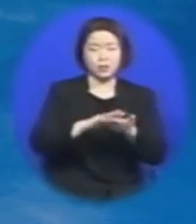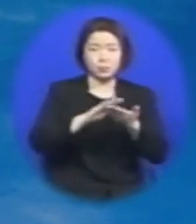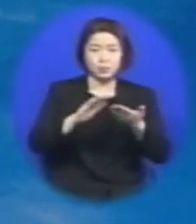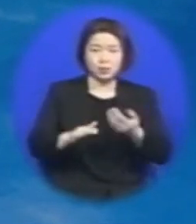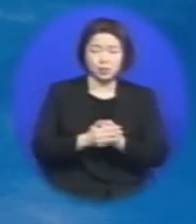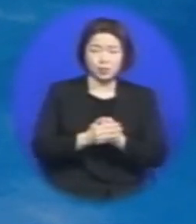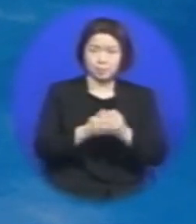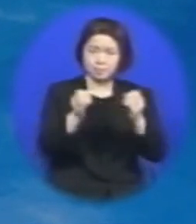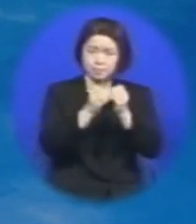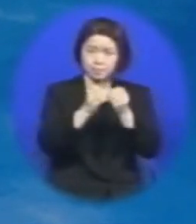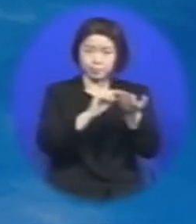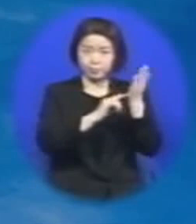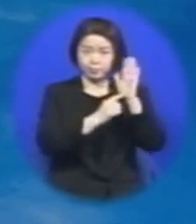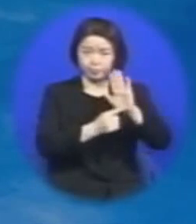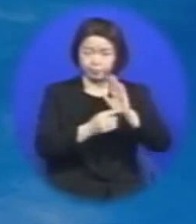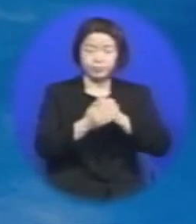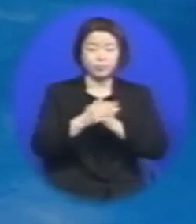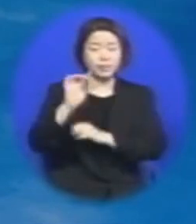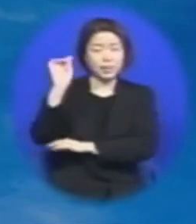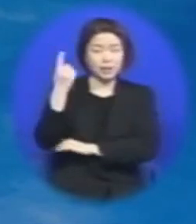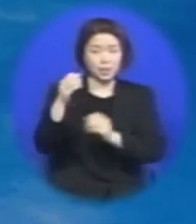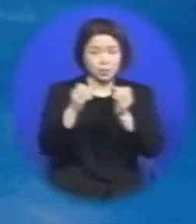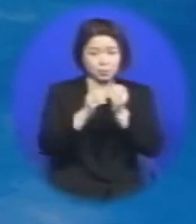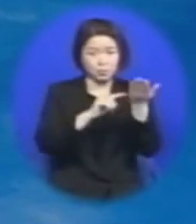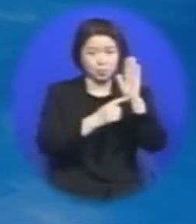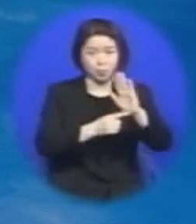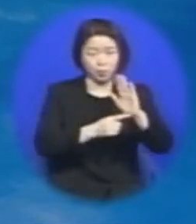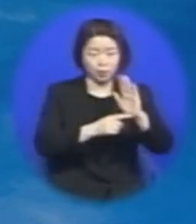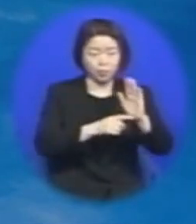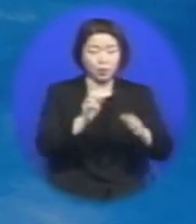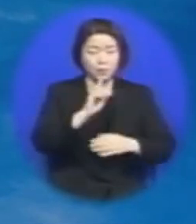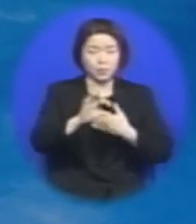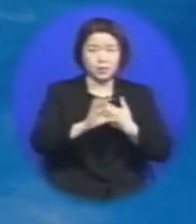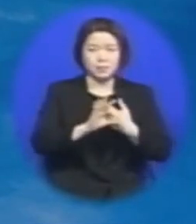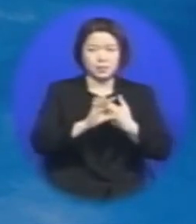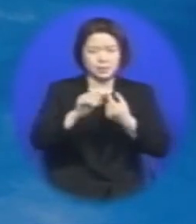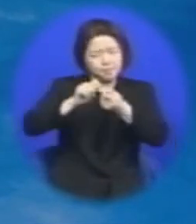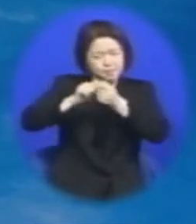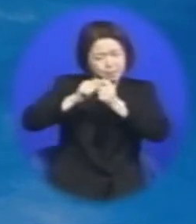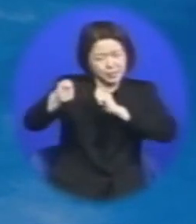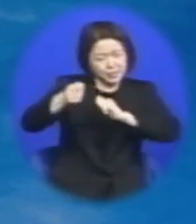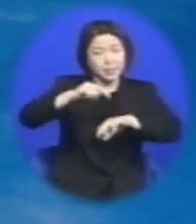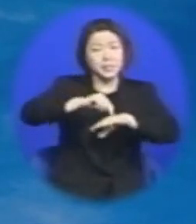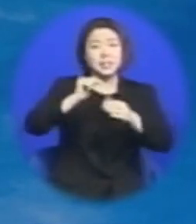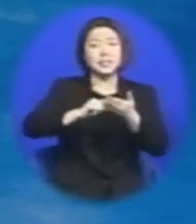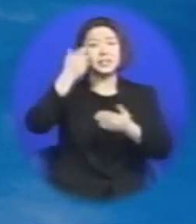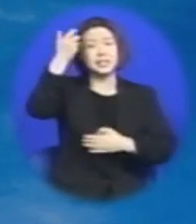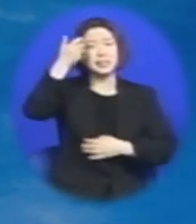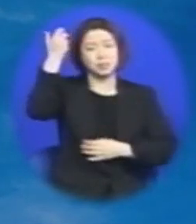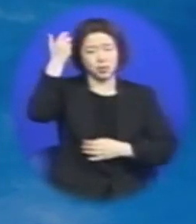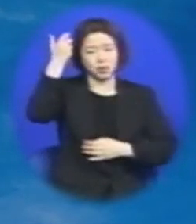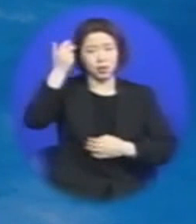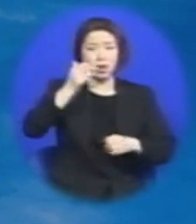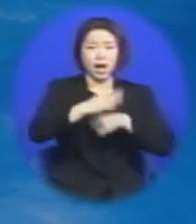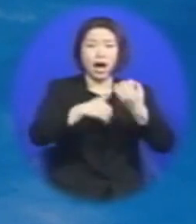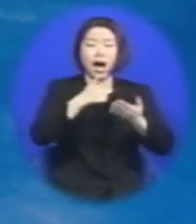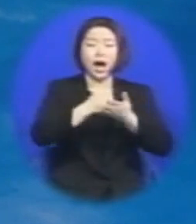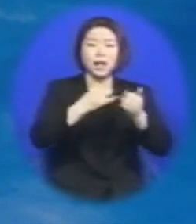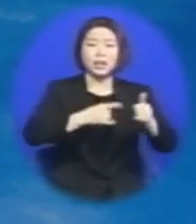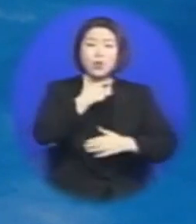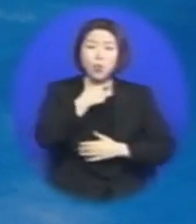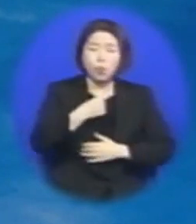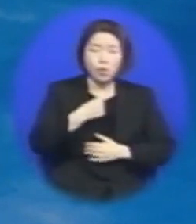회개였다 다윗의 표현대로 말하면 찢겨진 심령이라 그랬습니다 하나님께서 원하시는 재물은